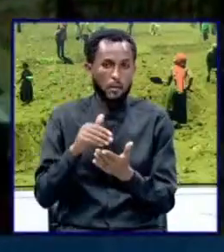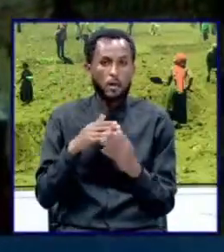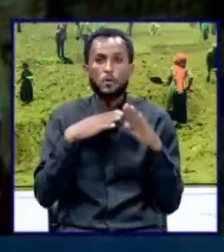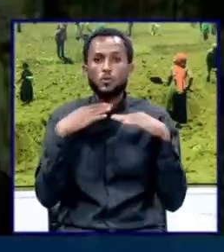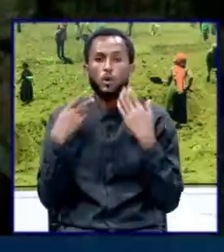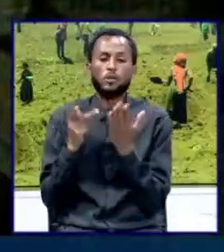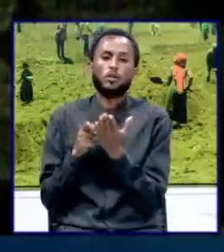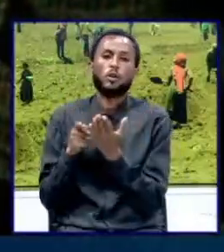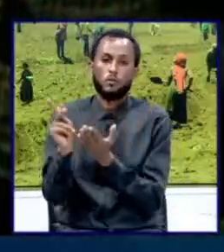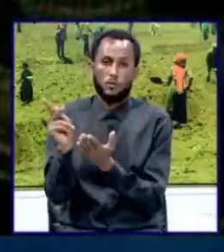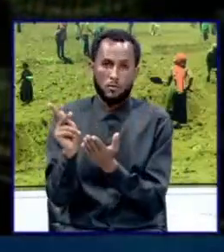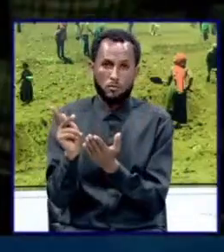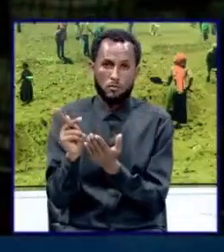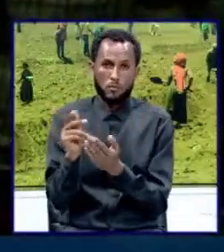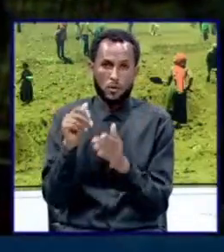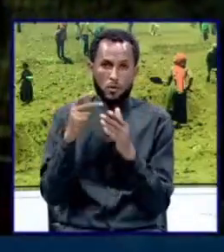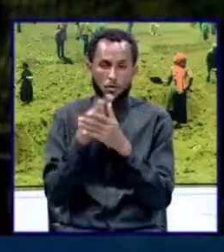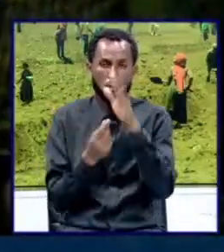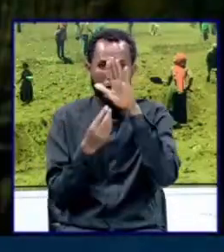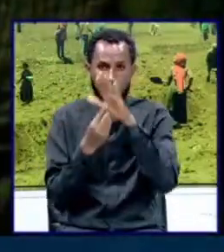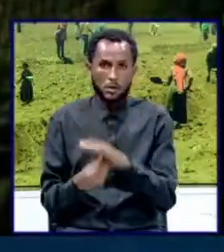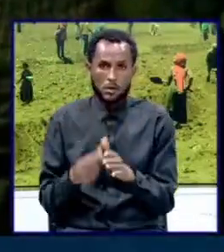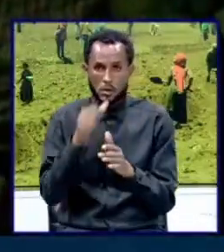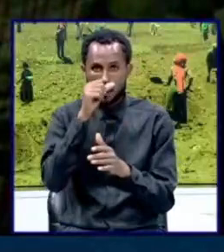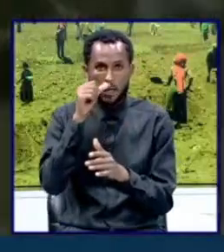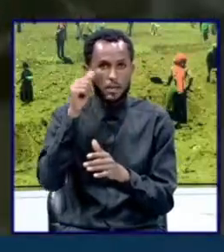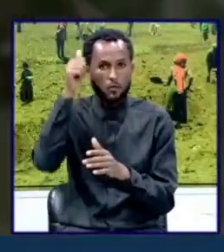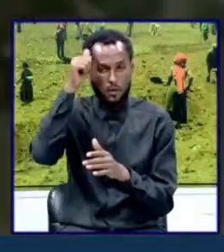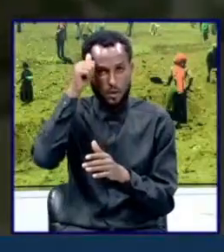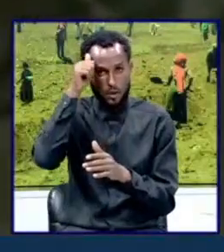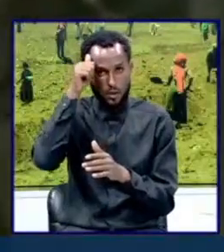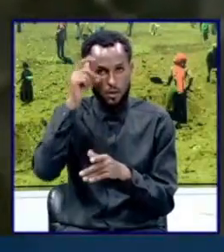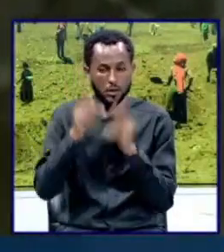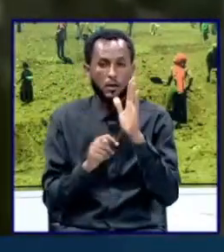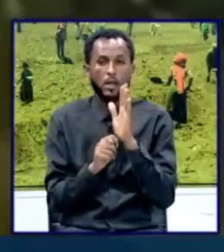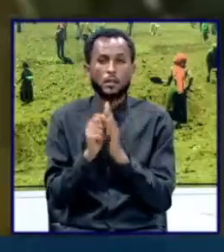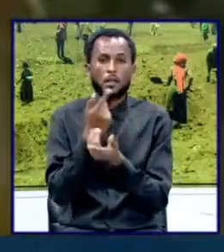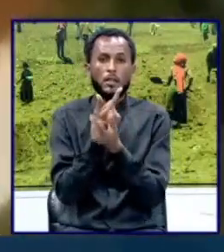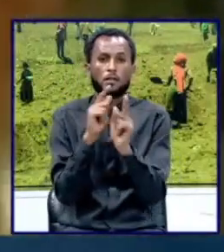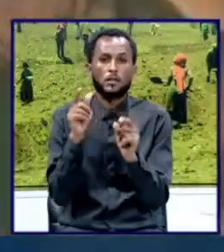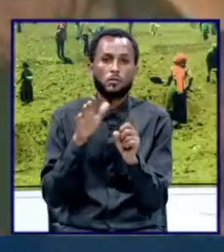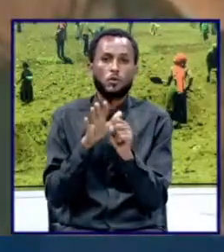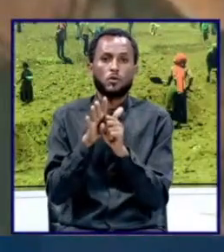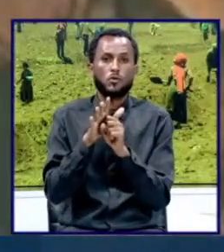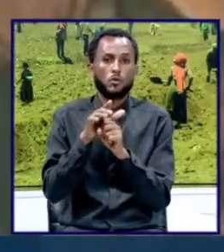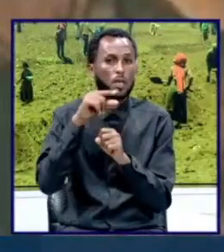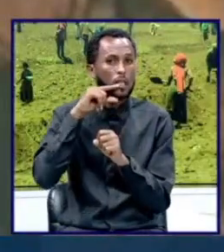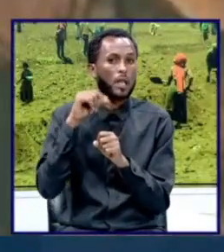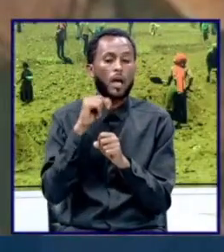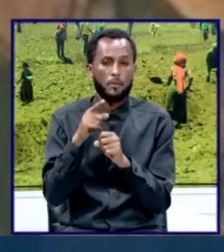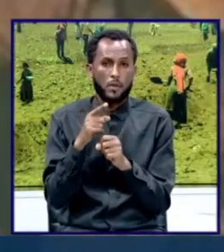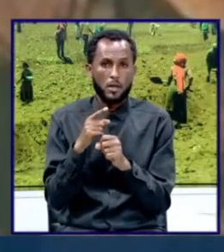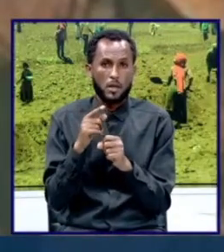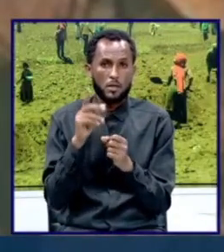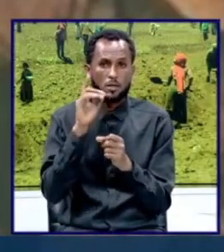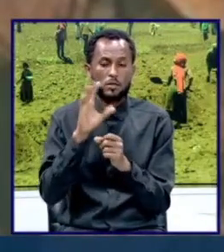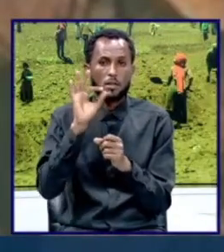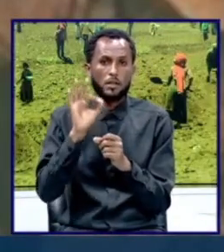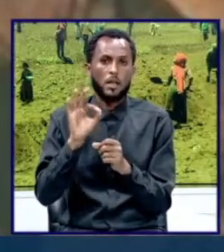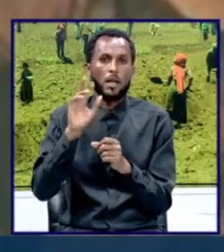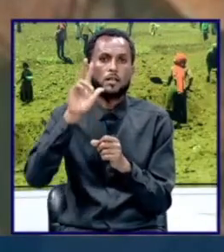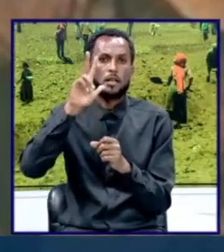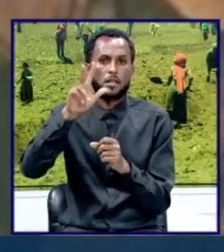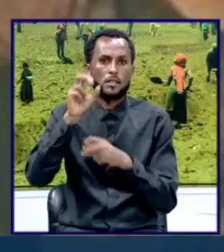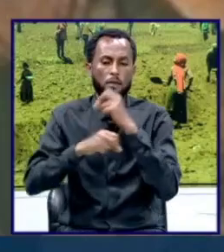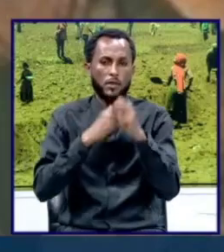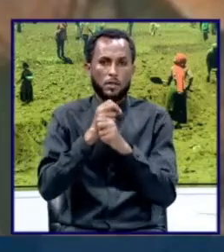ከፍ ኢሎም ፋሽታዊ ውልቀ መልካዊ እስያስ ኣፈወርቂ ህዝቢ ኤርትራ ናፅነቱ መሊኡ ከየዝተማቐረ 993 ዓ